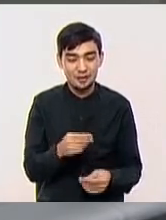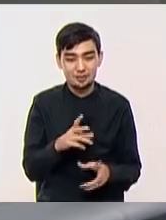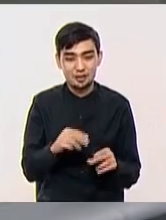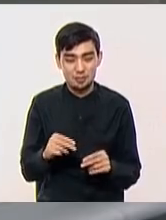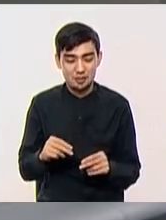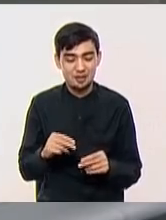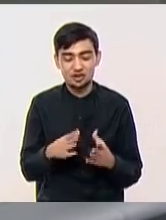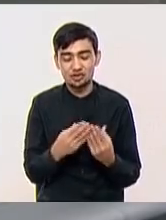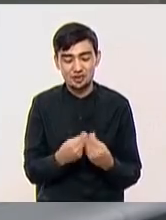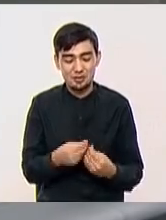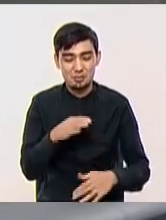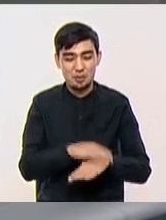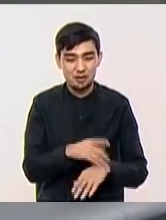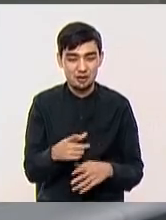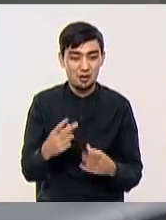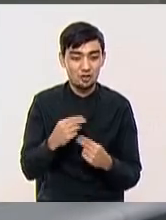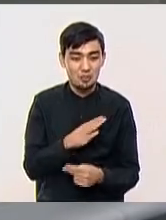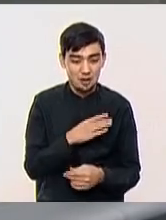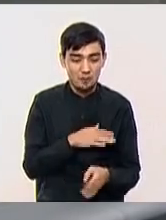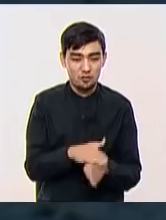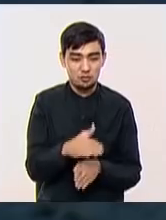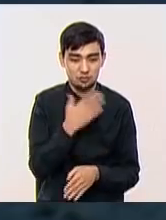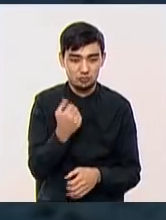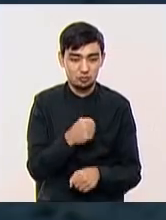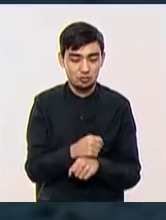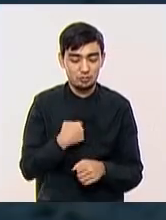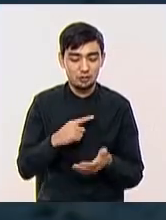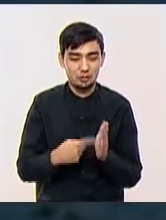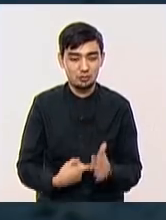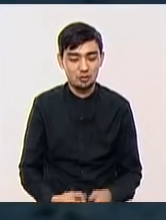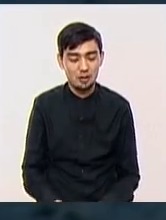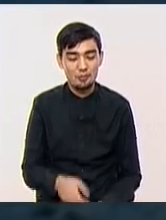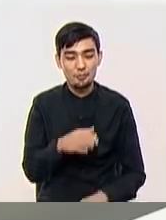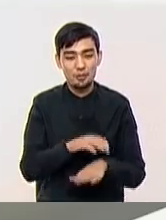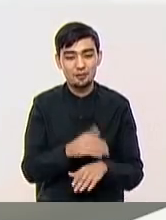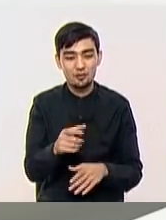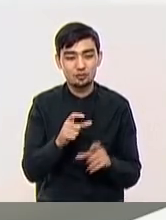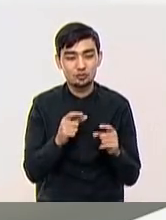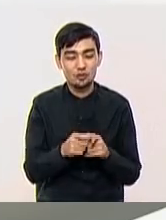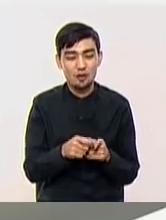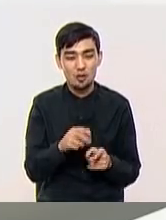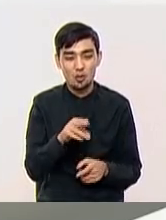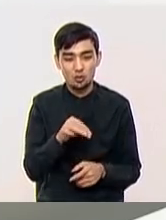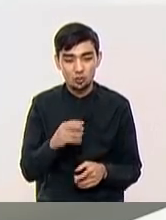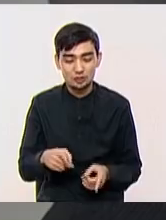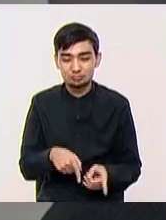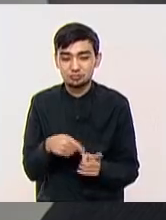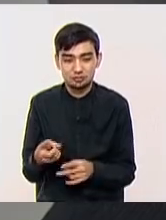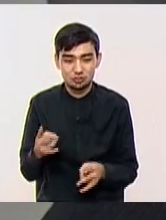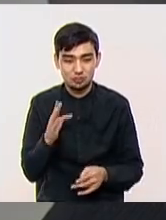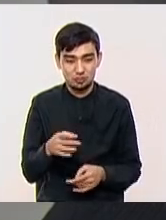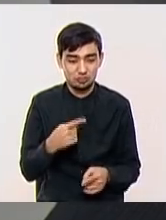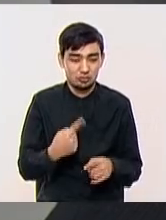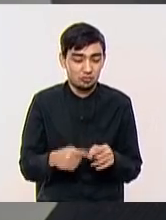уәдесінде тұрмай тұр. Соны тоқтатылуын біз талап етеміз. Банк қызметкерлерінің сөзінше конкурсты кейінге қалдырудан басқа амал